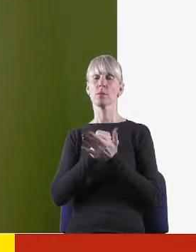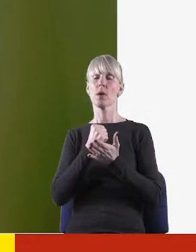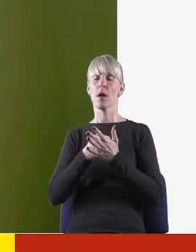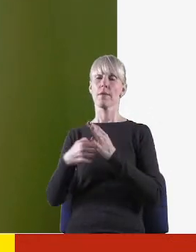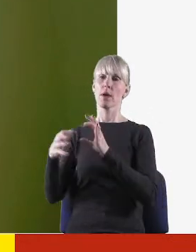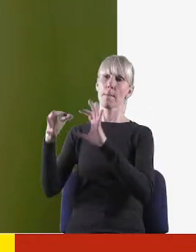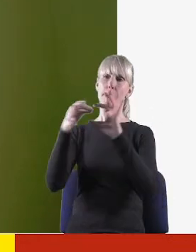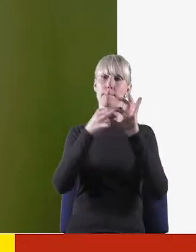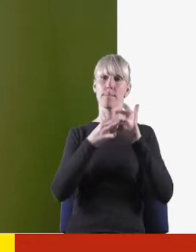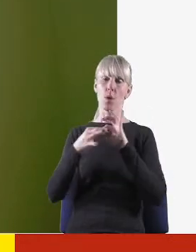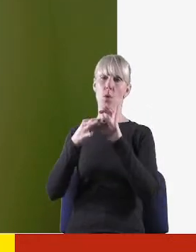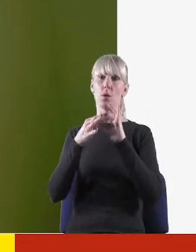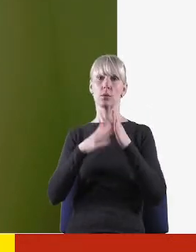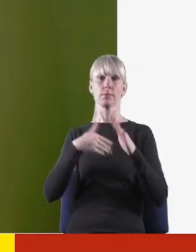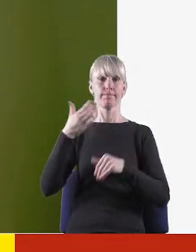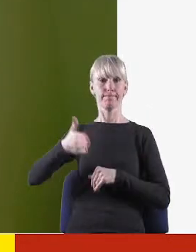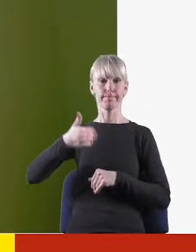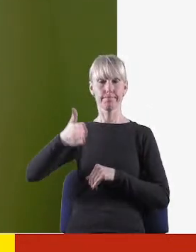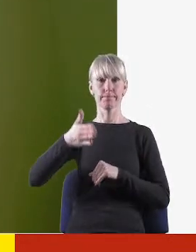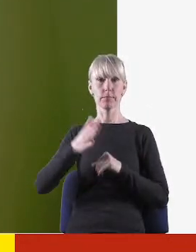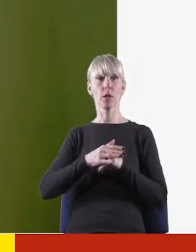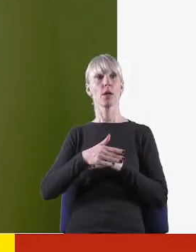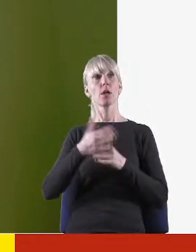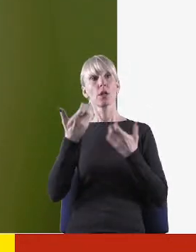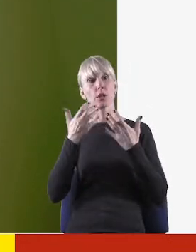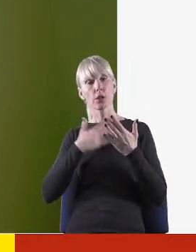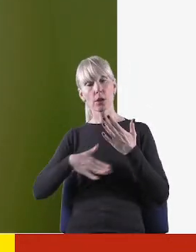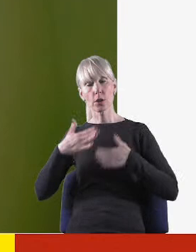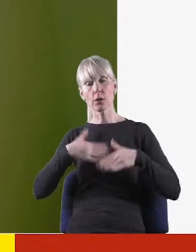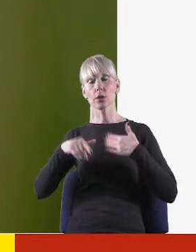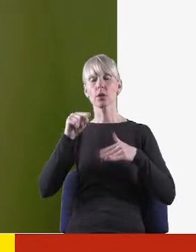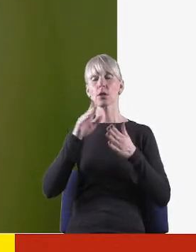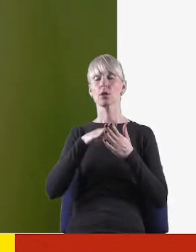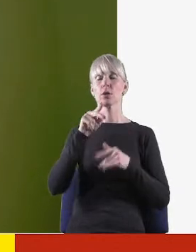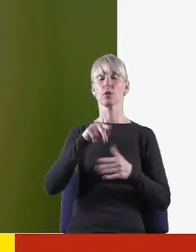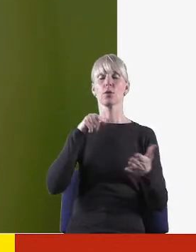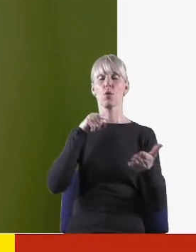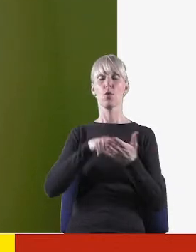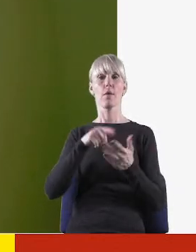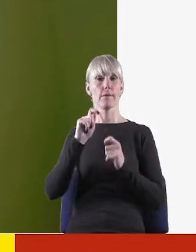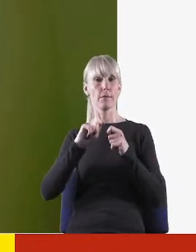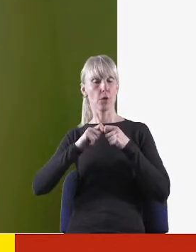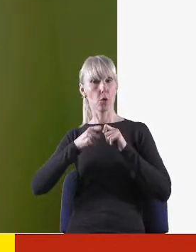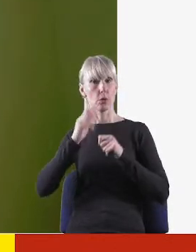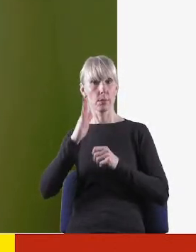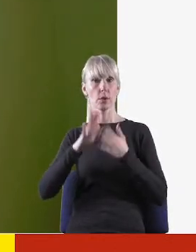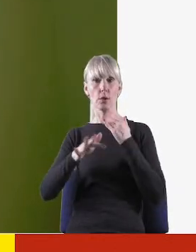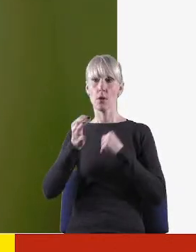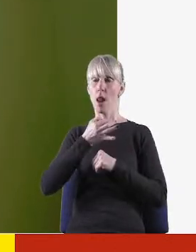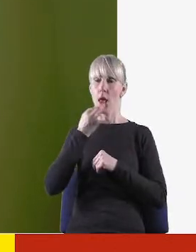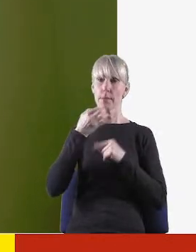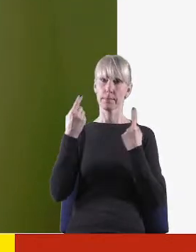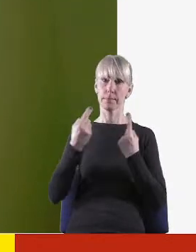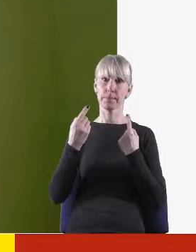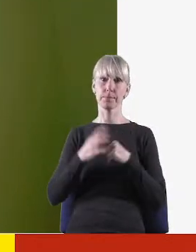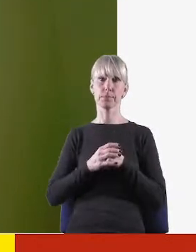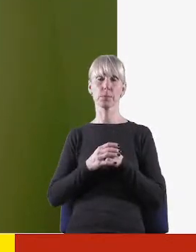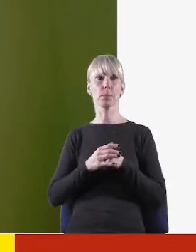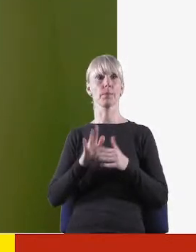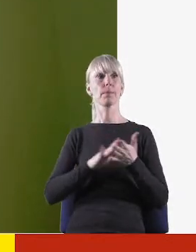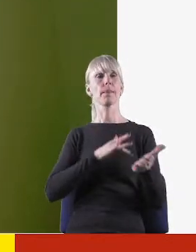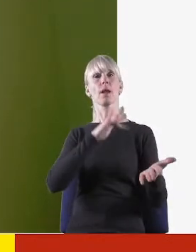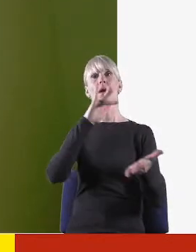cieszę się, że w grudniu już ta sytuacja ulegnie zmianie. Zwrócono mi między innymi uwagę na to, że wydostanie się z